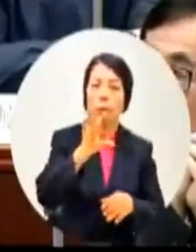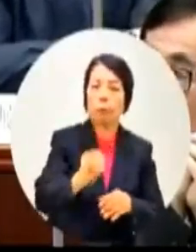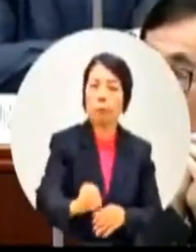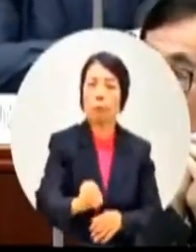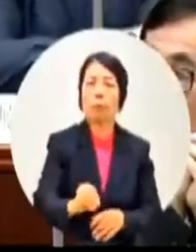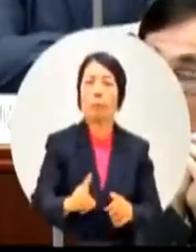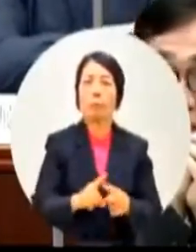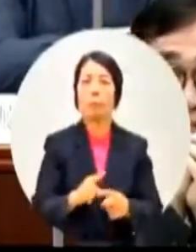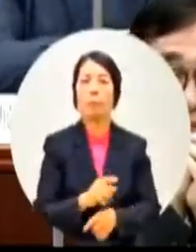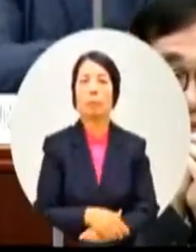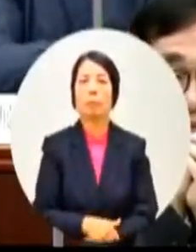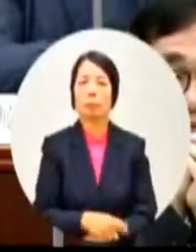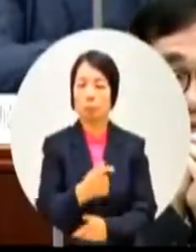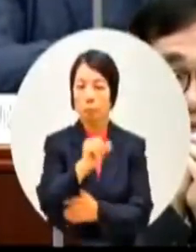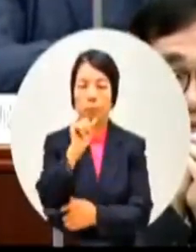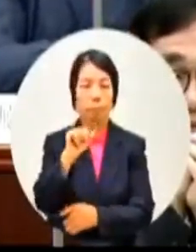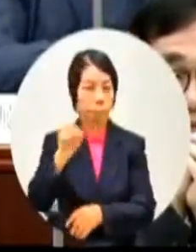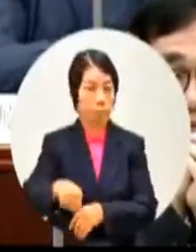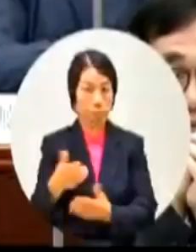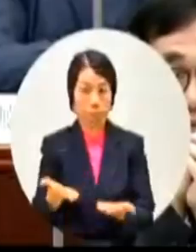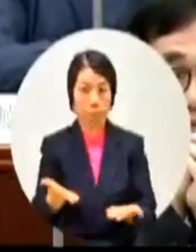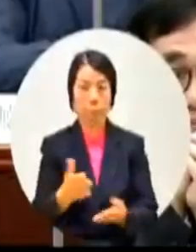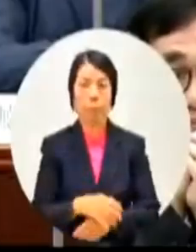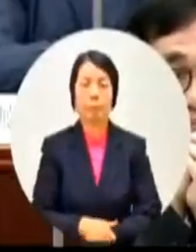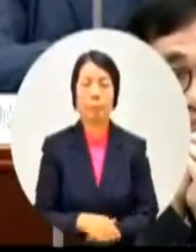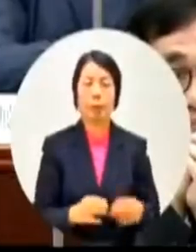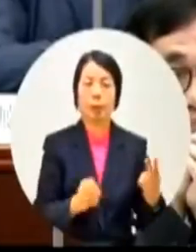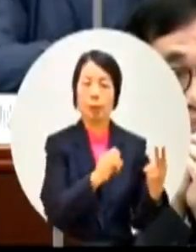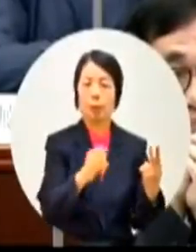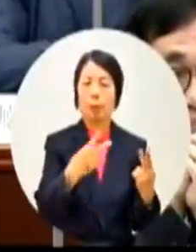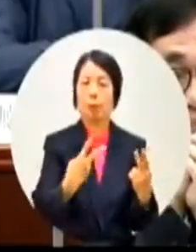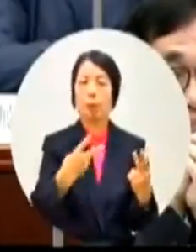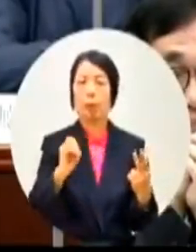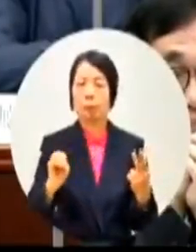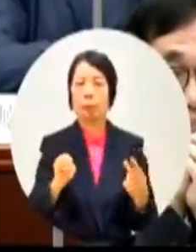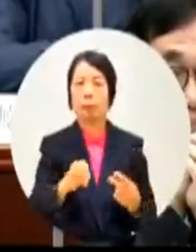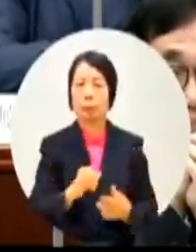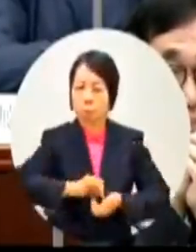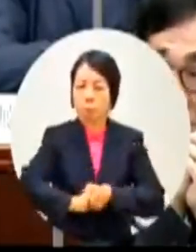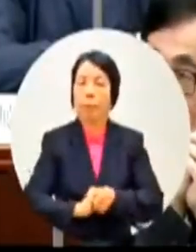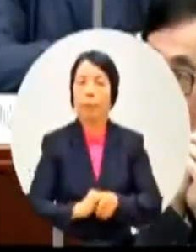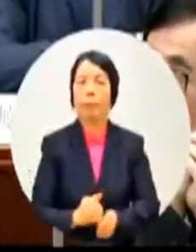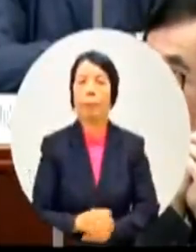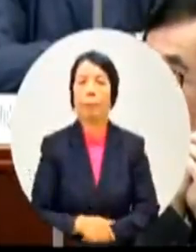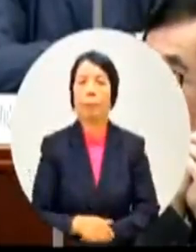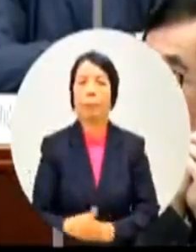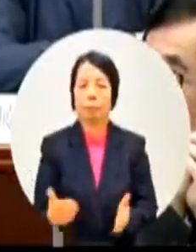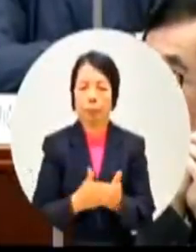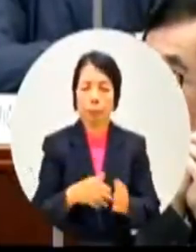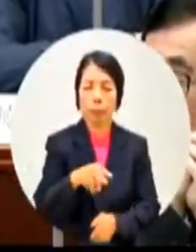高雄， 你承认二零二零年就是要达到三百万了。 多二十二万。 你承认承诺？